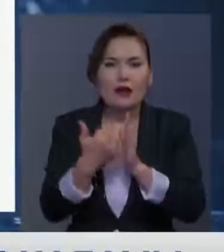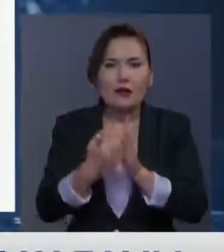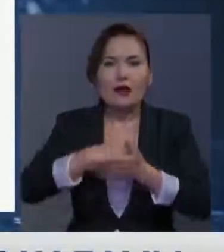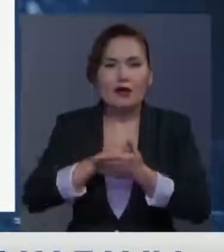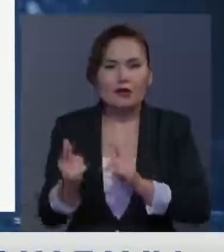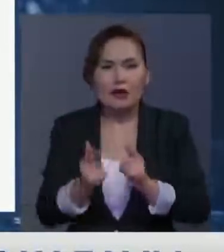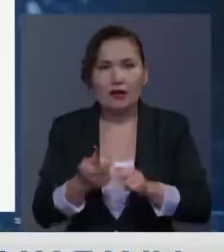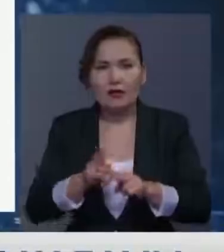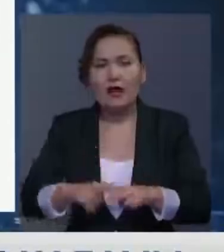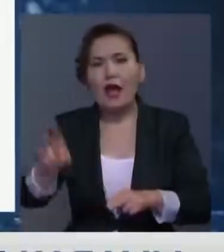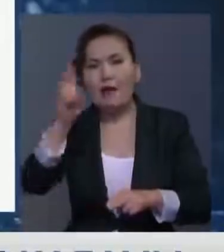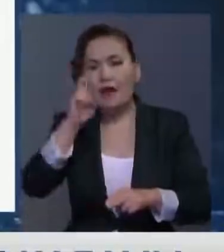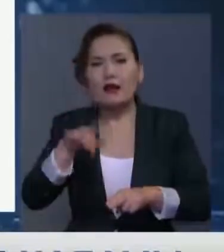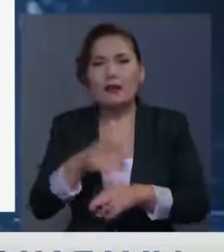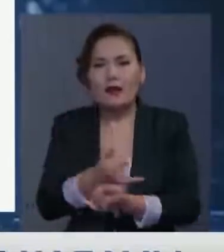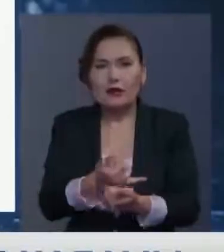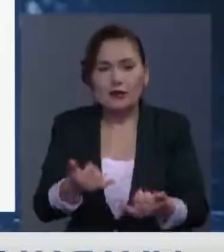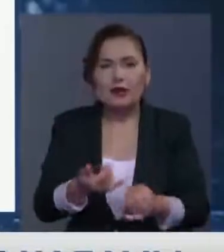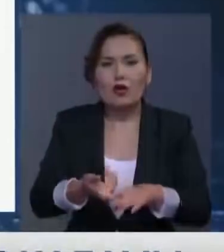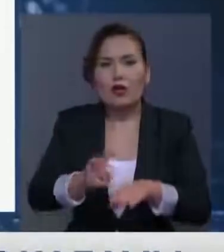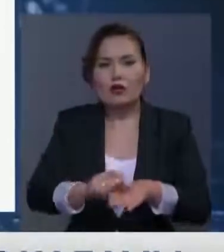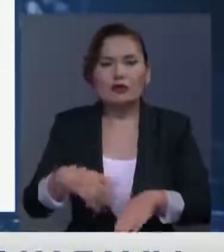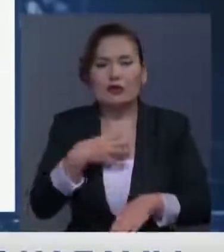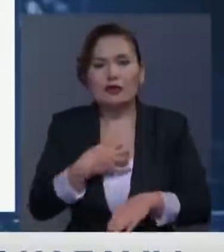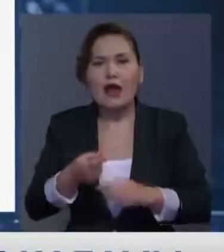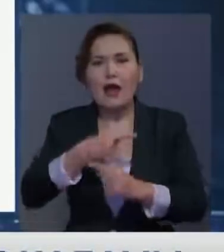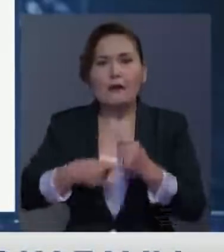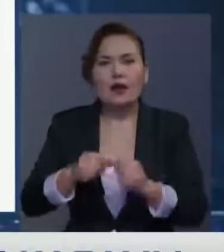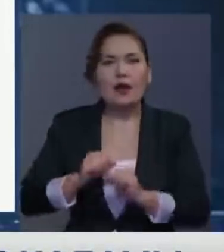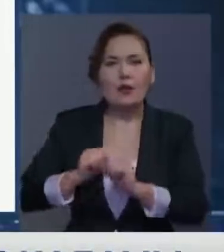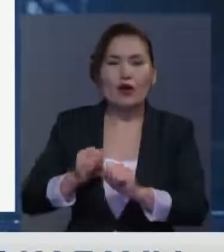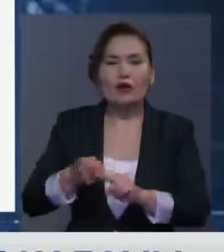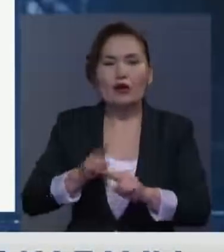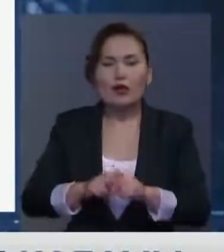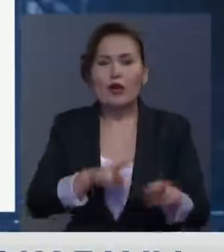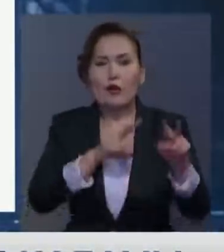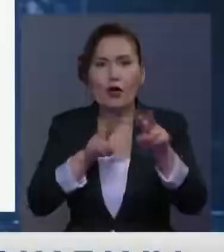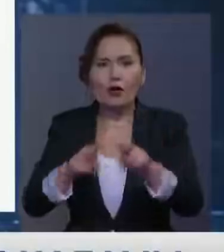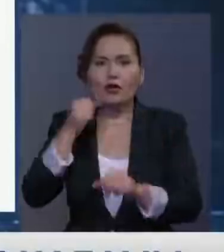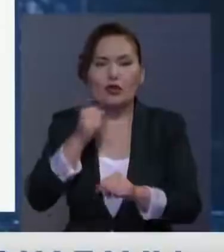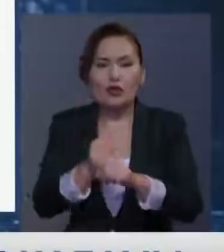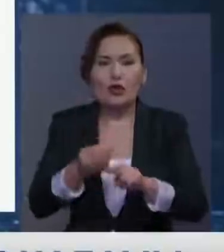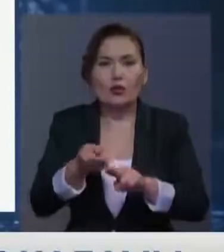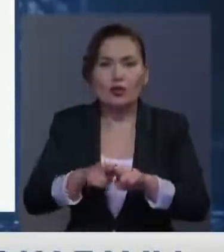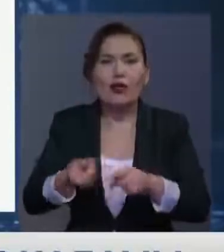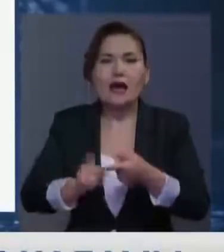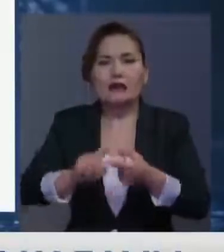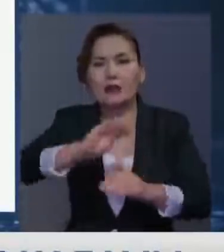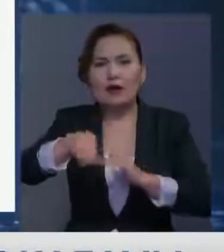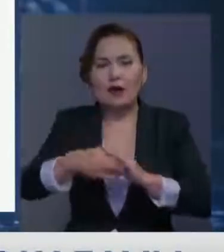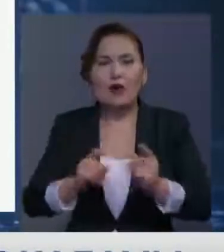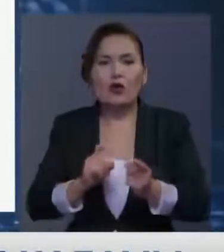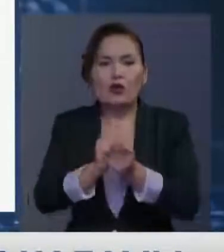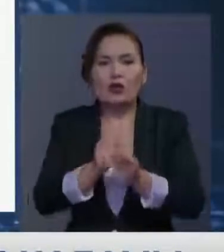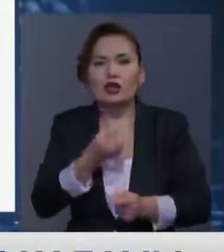әзірлейді. Мемлекеттік қызметті цифрландыруда өзекті, бизнесті қорғау мен қоғамдық бақылауды күшейту де сыбайлас жемқорлықпен күресте